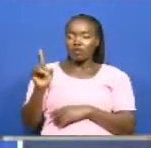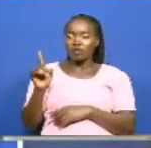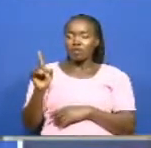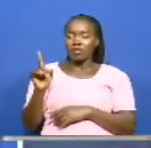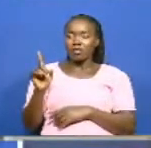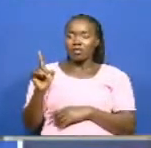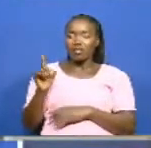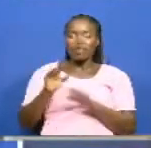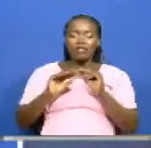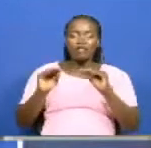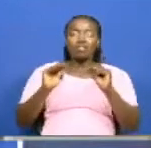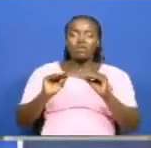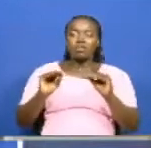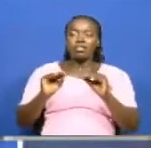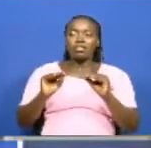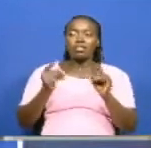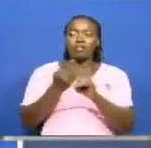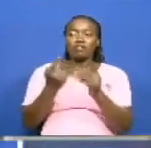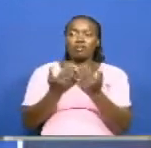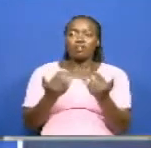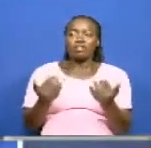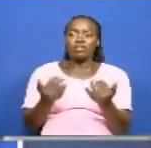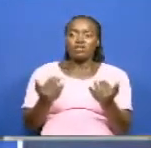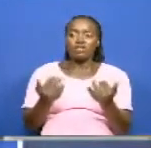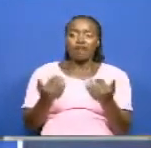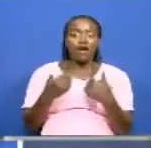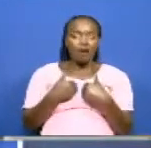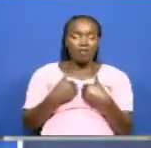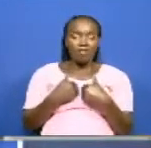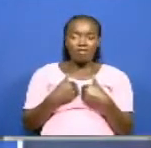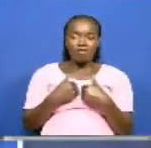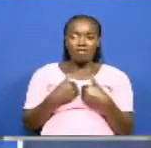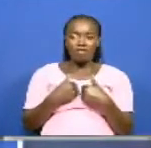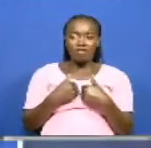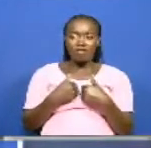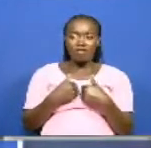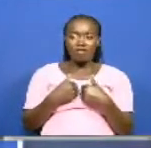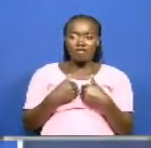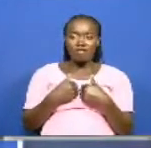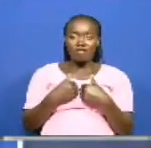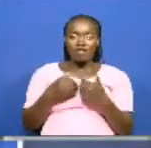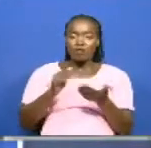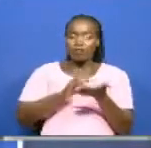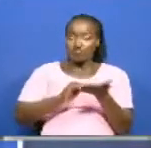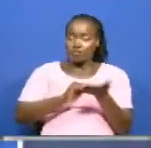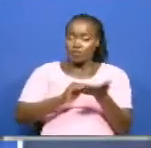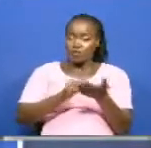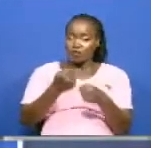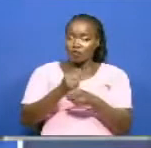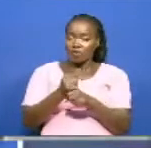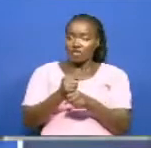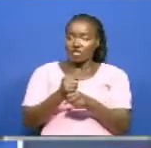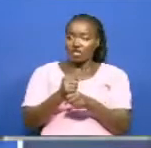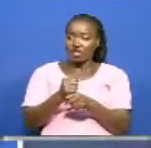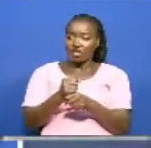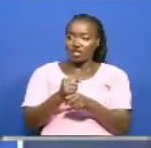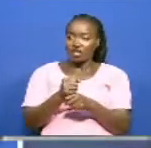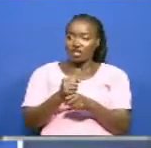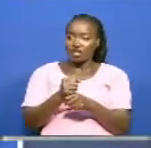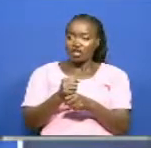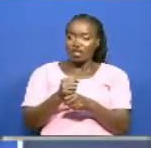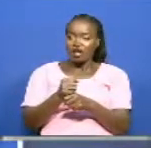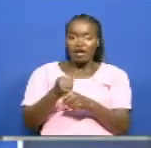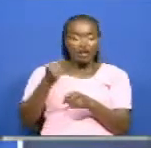wameweza kutufunza bidhaa kadha wa kadha kidogo ambazo tuko nazo. Kwa hiyo tunatengeneza sabuni na tunatengeneza